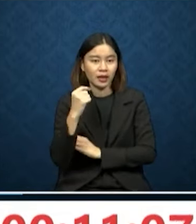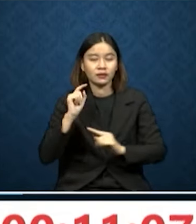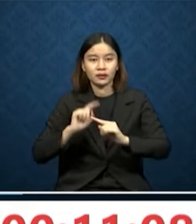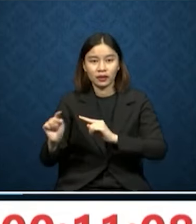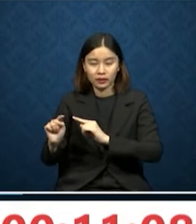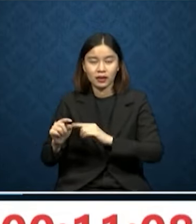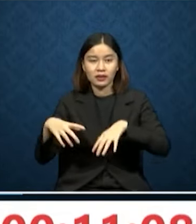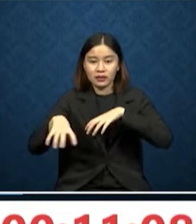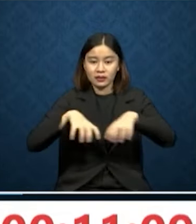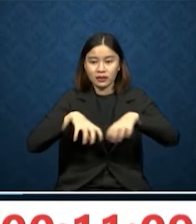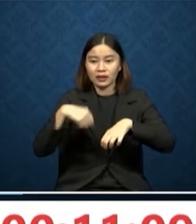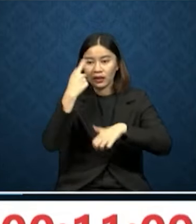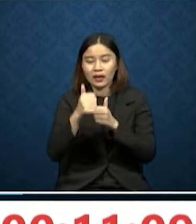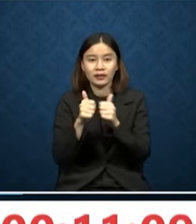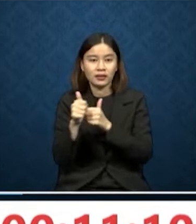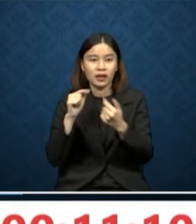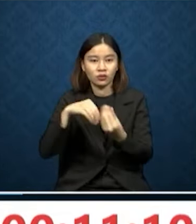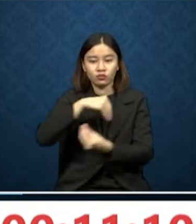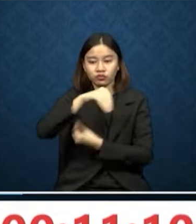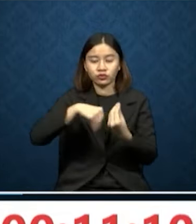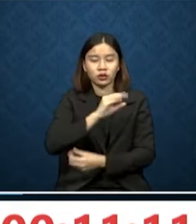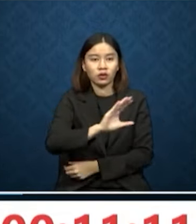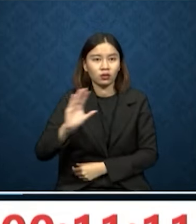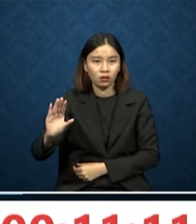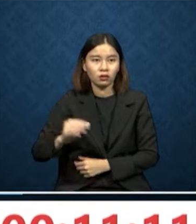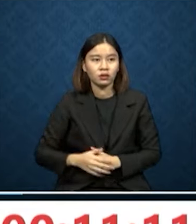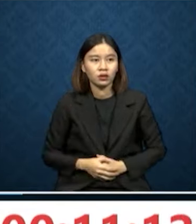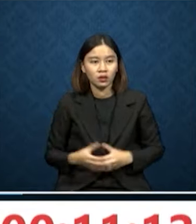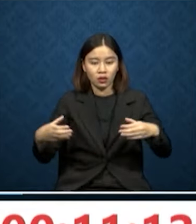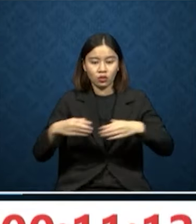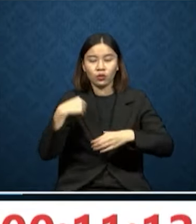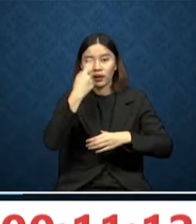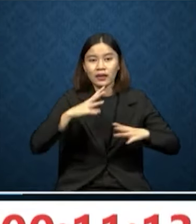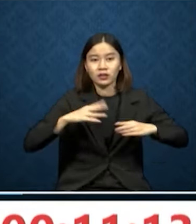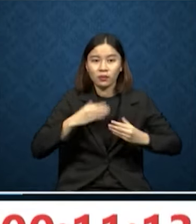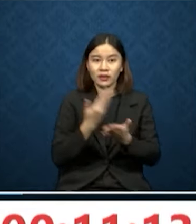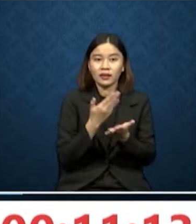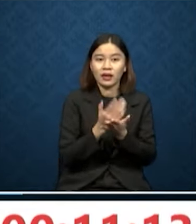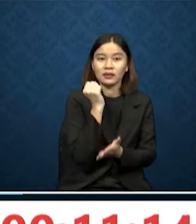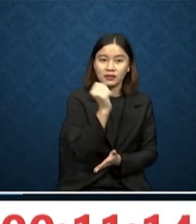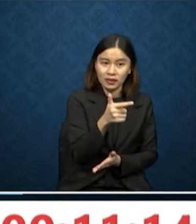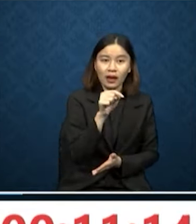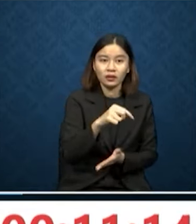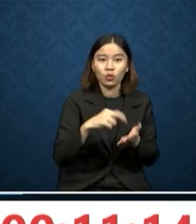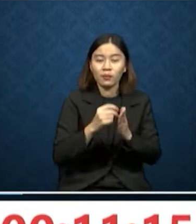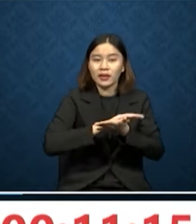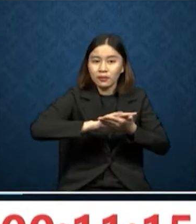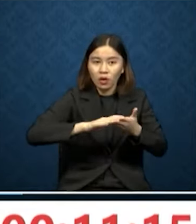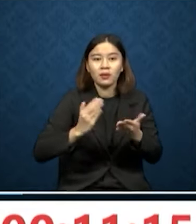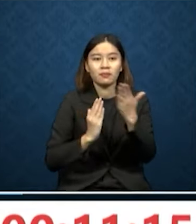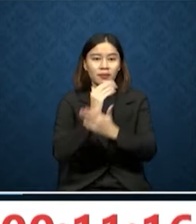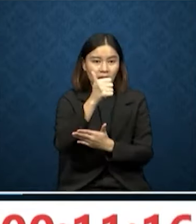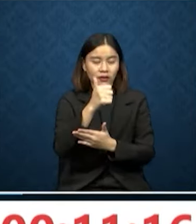ลจัดการคู่แข่งทางธุรกิจของพวกพ้องกลุ่มที่ยอมจ่ายค่ากล้วยเป็นที่เรียบร้อยก็ผ่าน